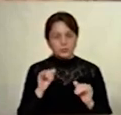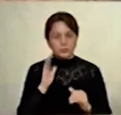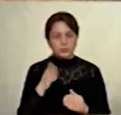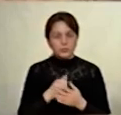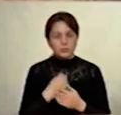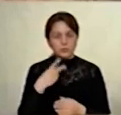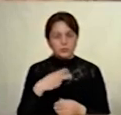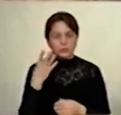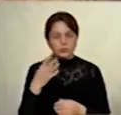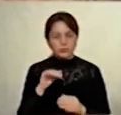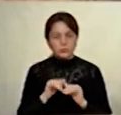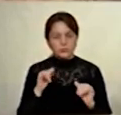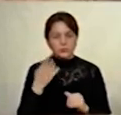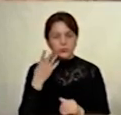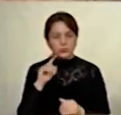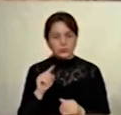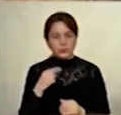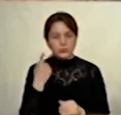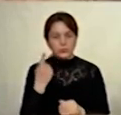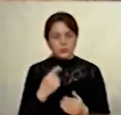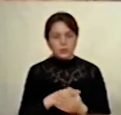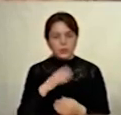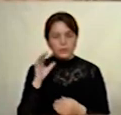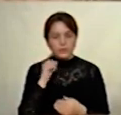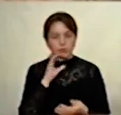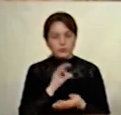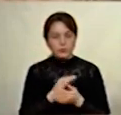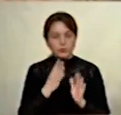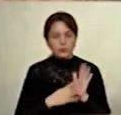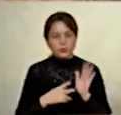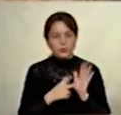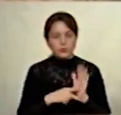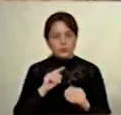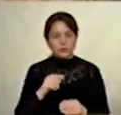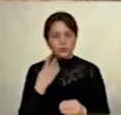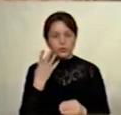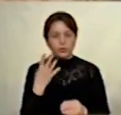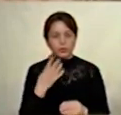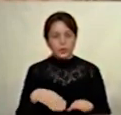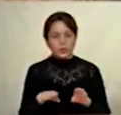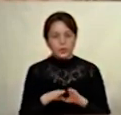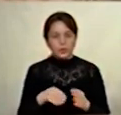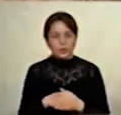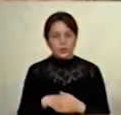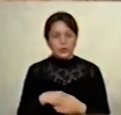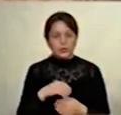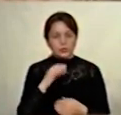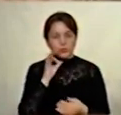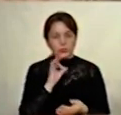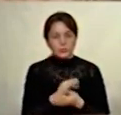24 ni ko'paytiramiz 4.1 ga. Natija esa 98.4 ga teng. Demak,